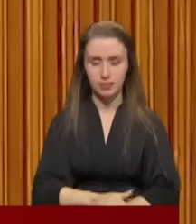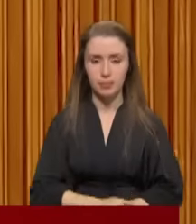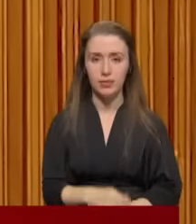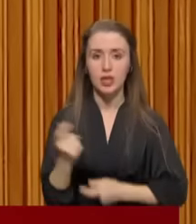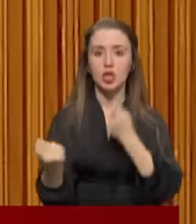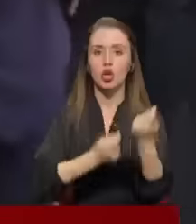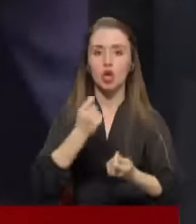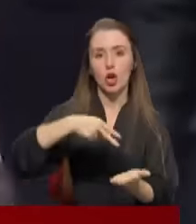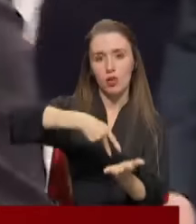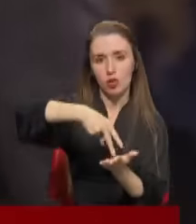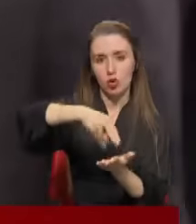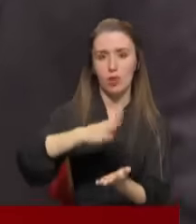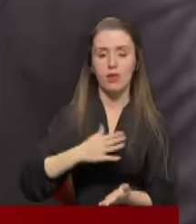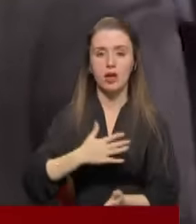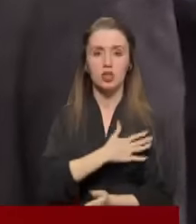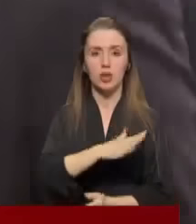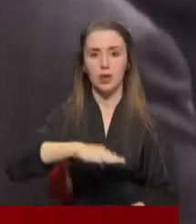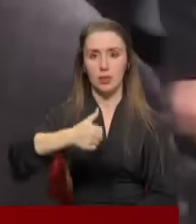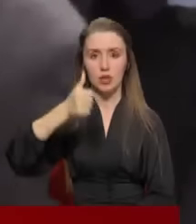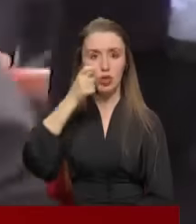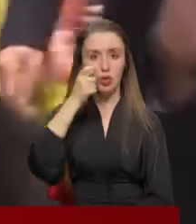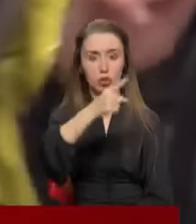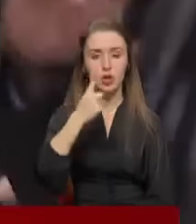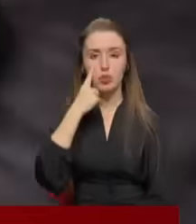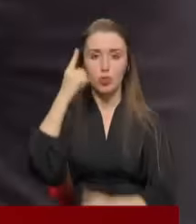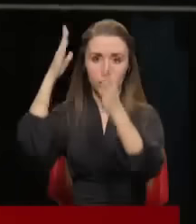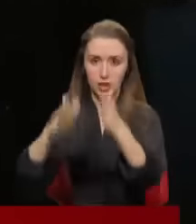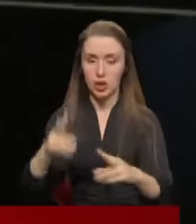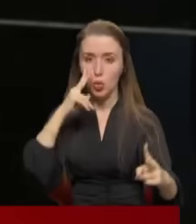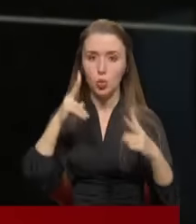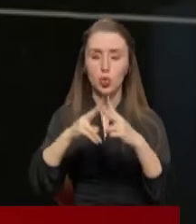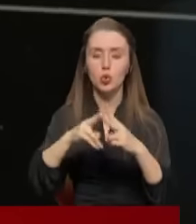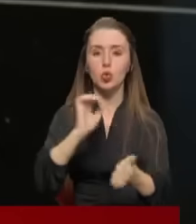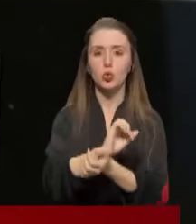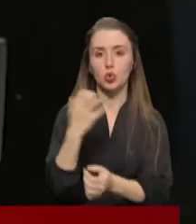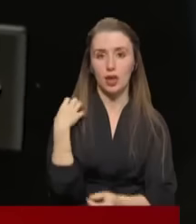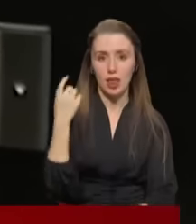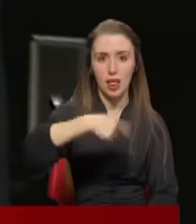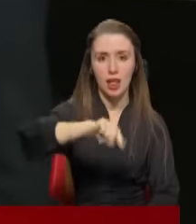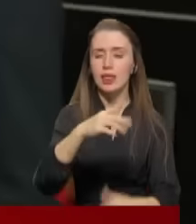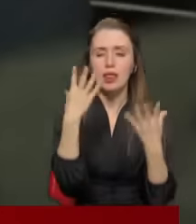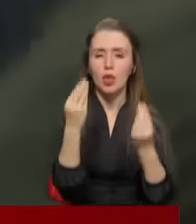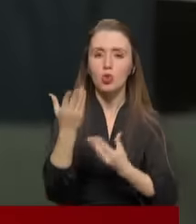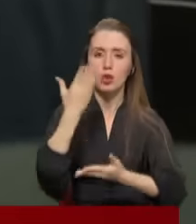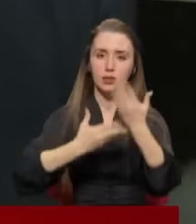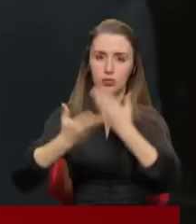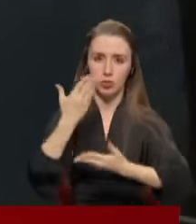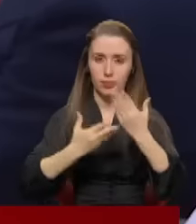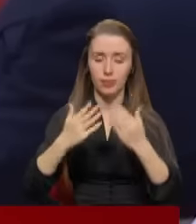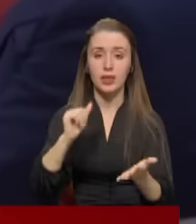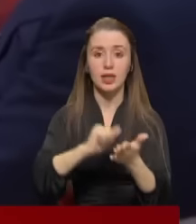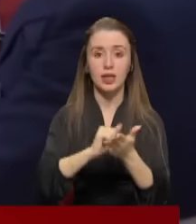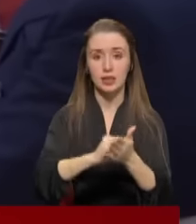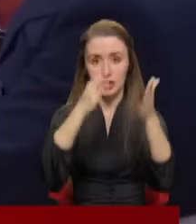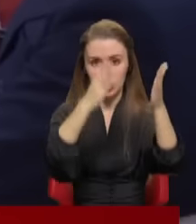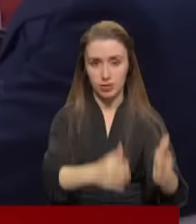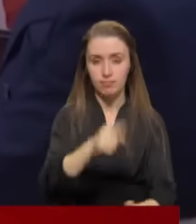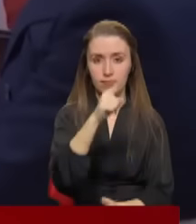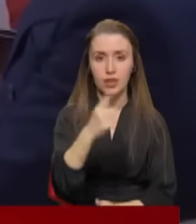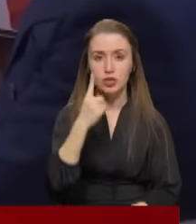Görev yürütmededir. CHP Genel Başkanı Özgür Özel Erdoğan'la yaptığı görüşmede tutuklu generallerin durumunu da gündeme getirdi. Gazeteci Nagihan